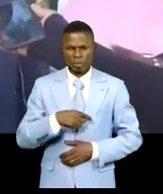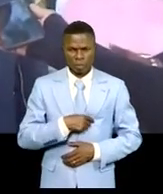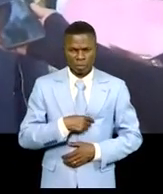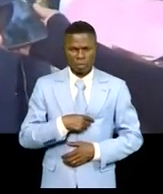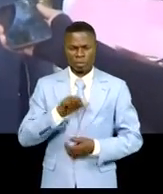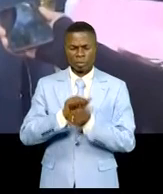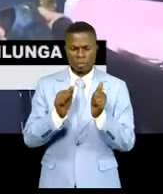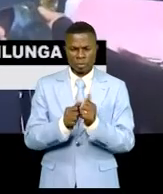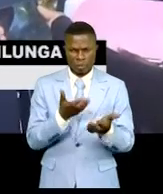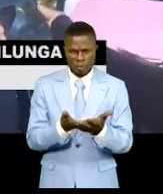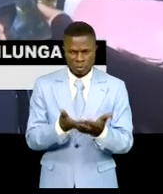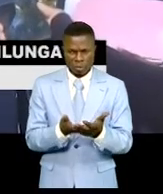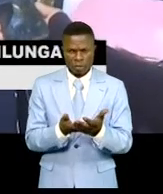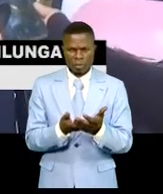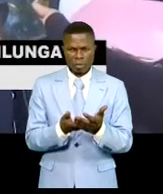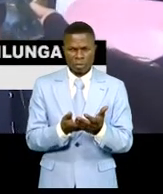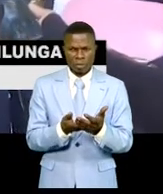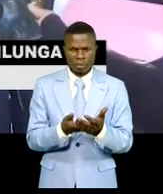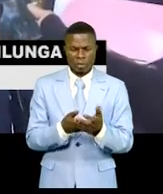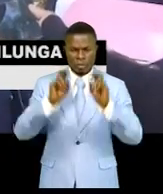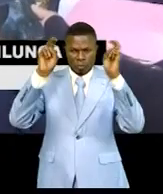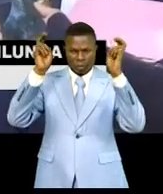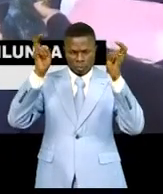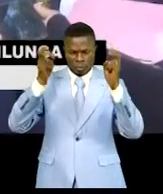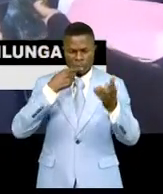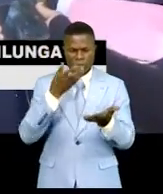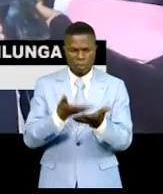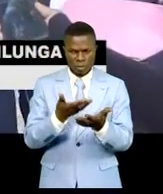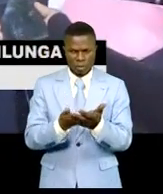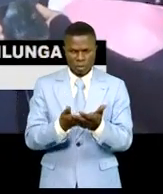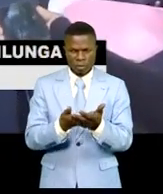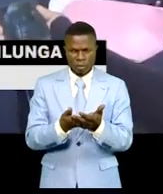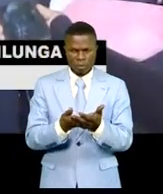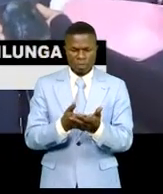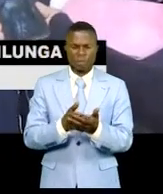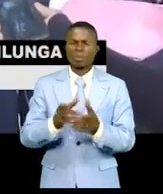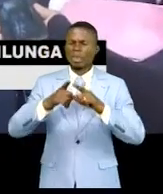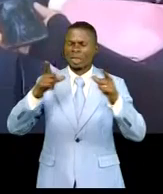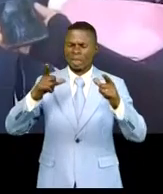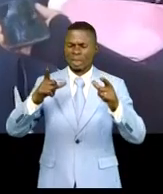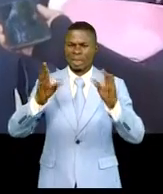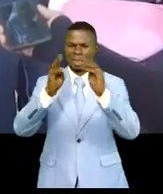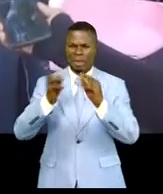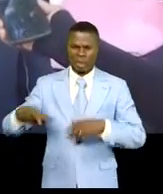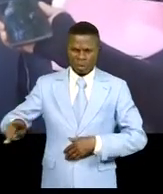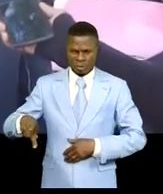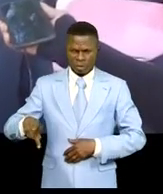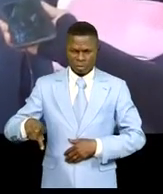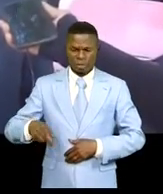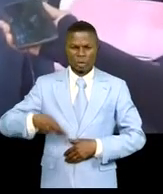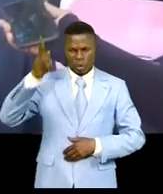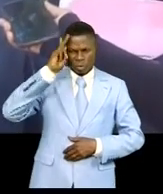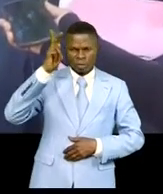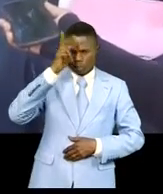organe délibérant. Il était malvenu à ce qu'une grande délégation comme la mienne ici puisse séjourner au Katanga